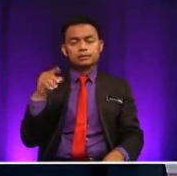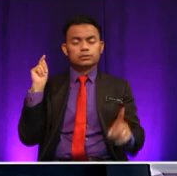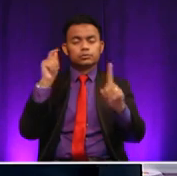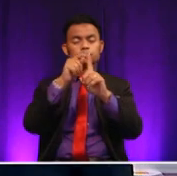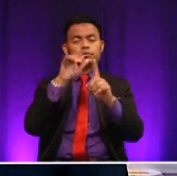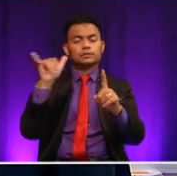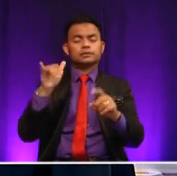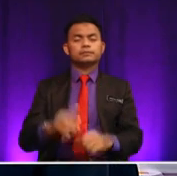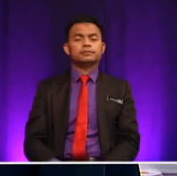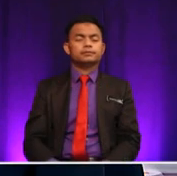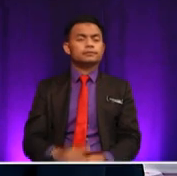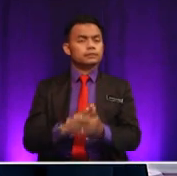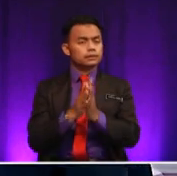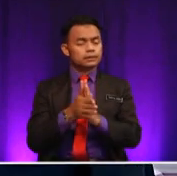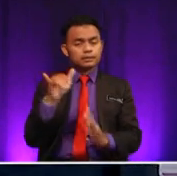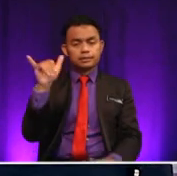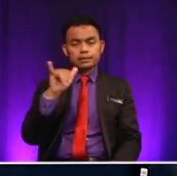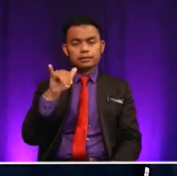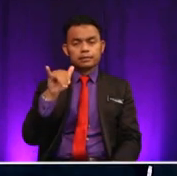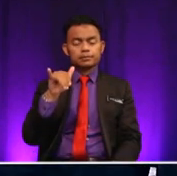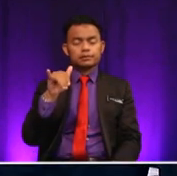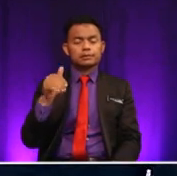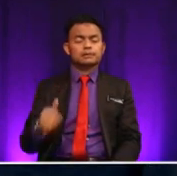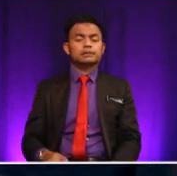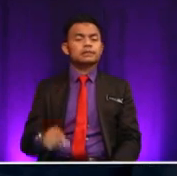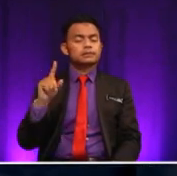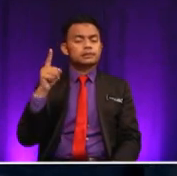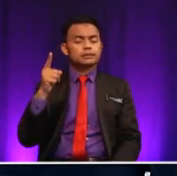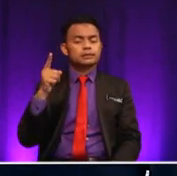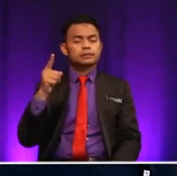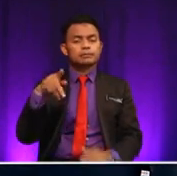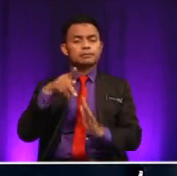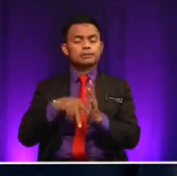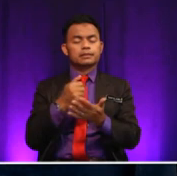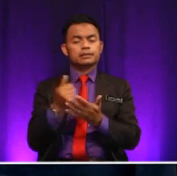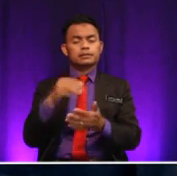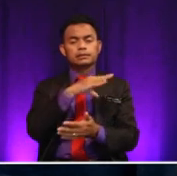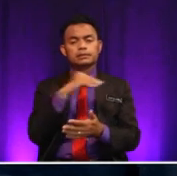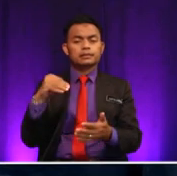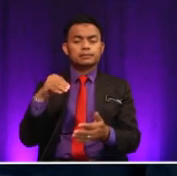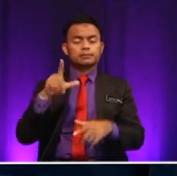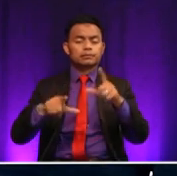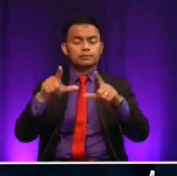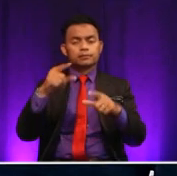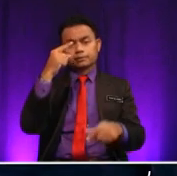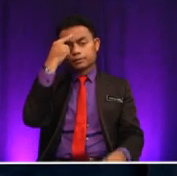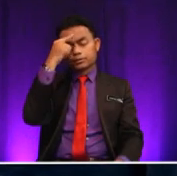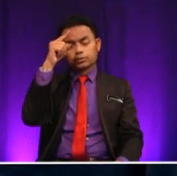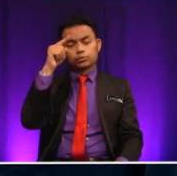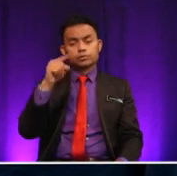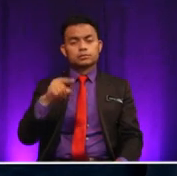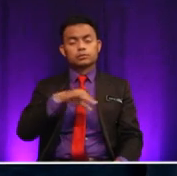jadi sama juga peralatan dan belajar di rumah dan di sini tengok oke